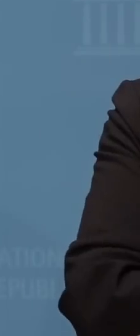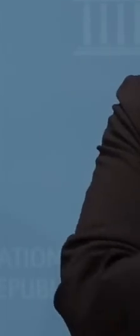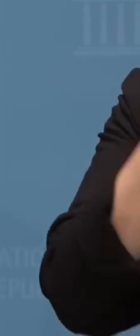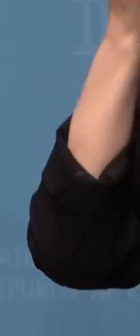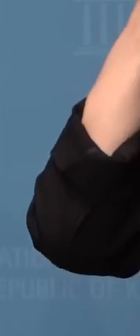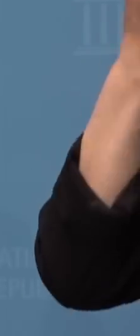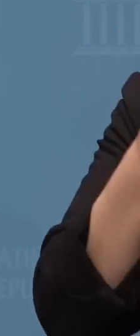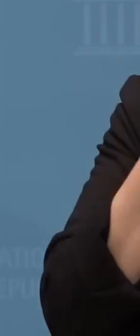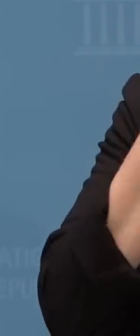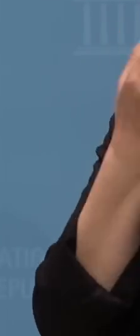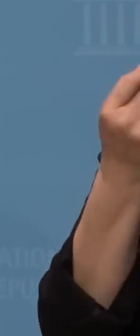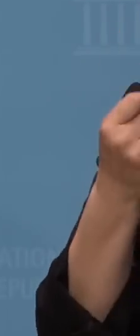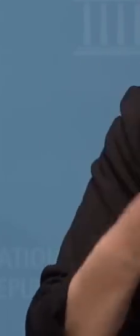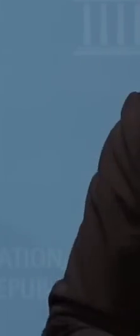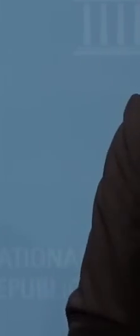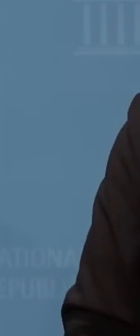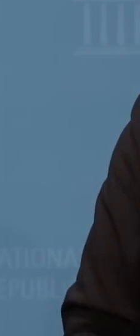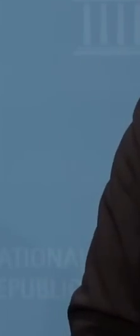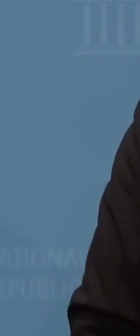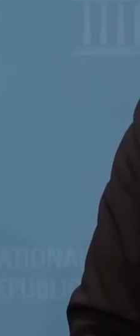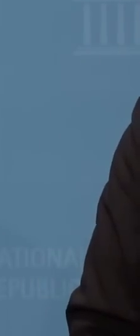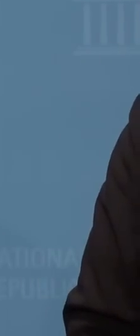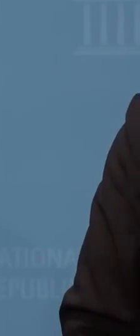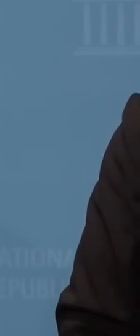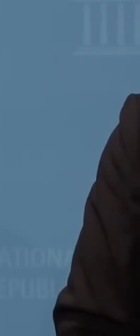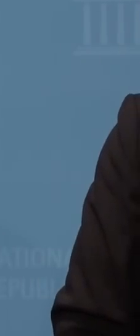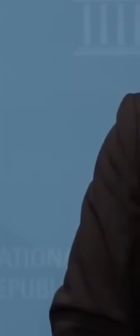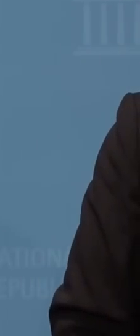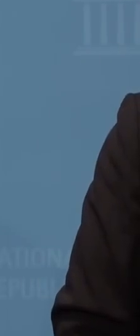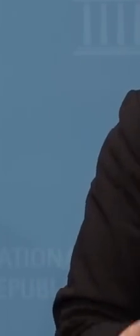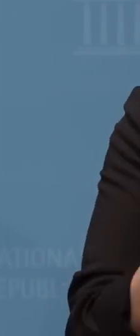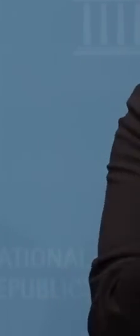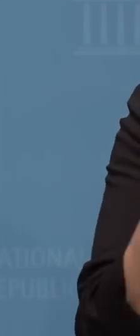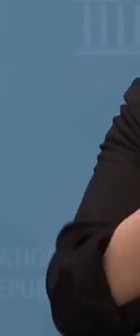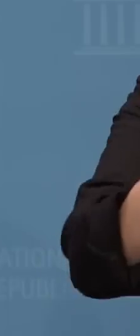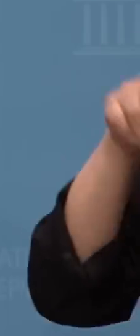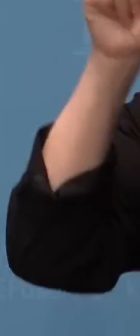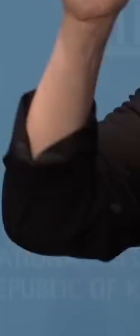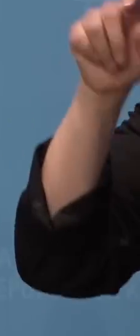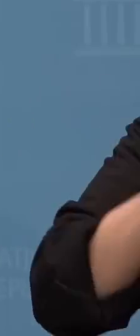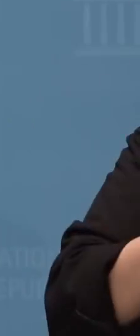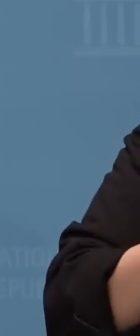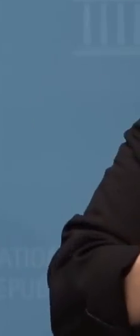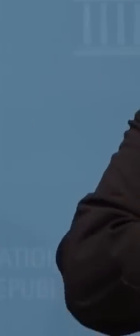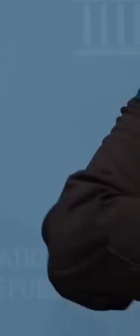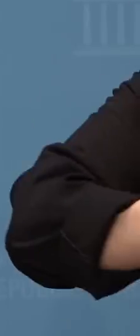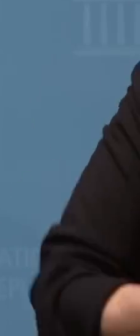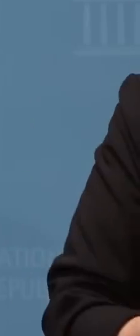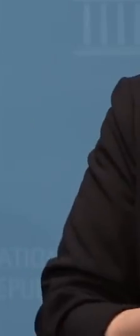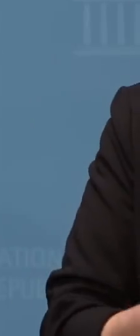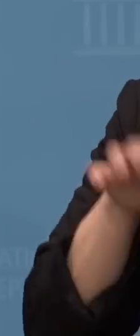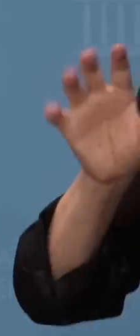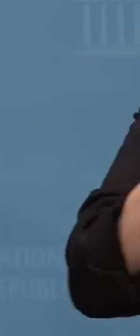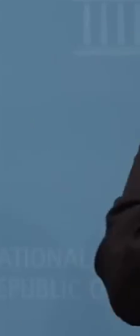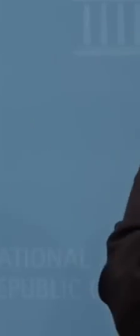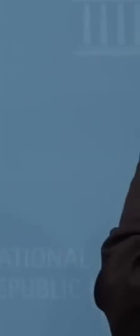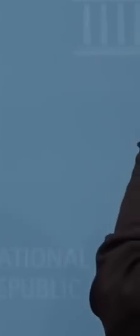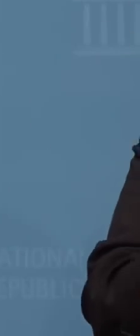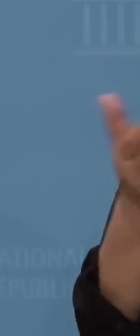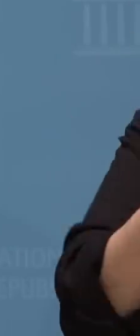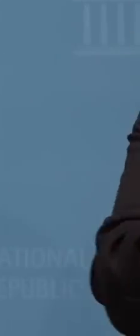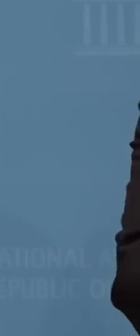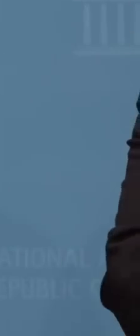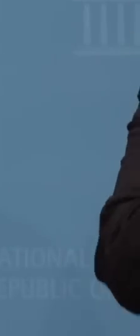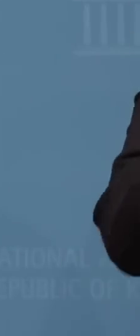자체가 없는 것으로 보입니다. 화물연대 파업에 대한 강경진압 이후 노조 때리기와 탄압이